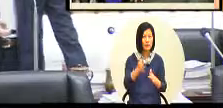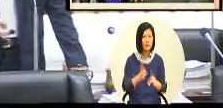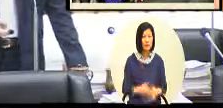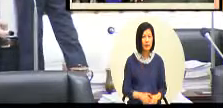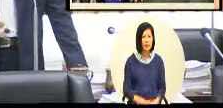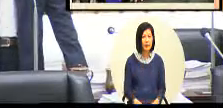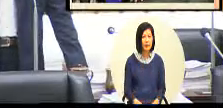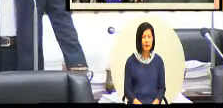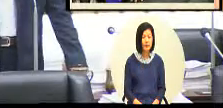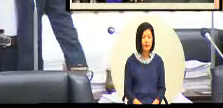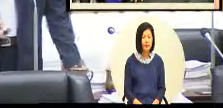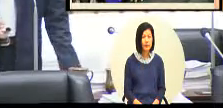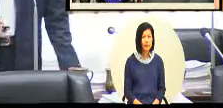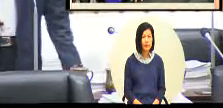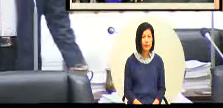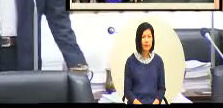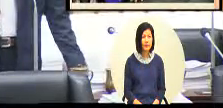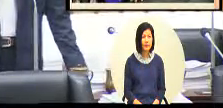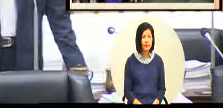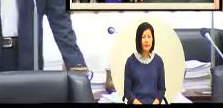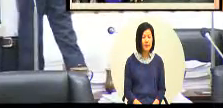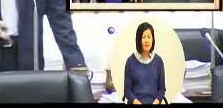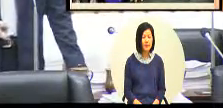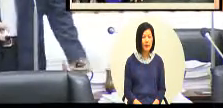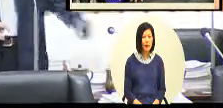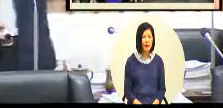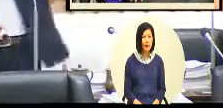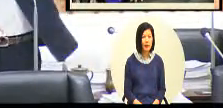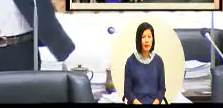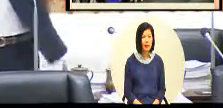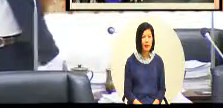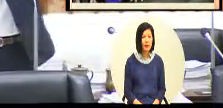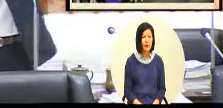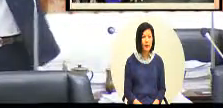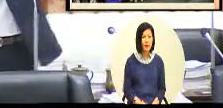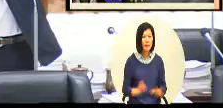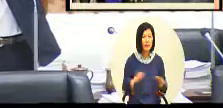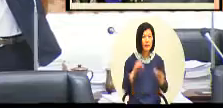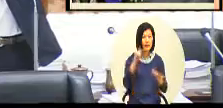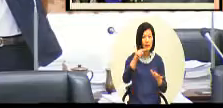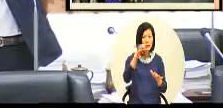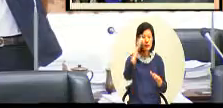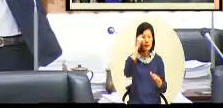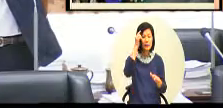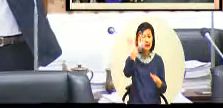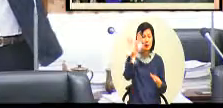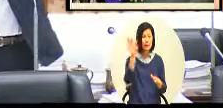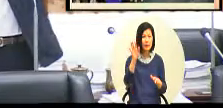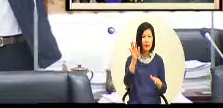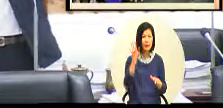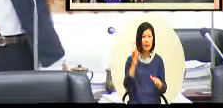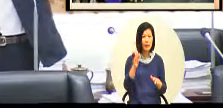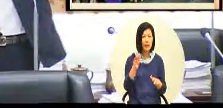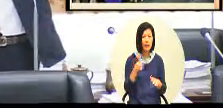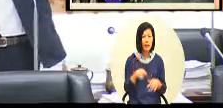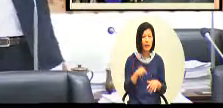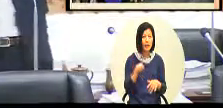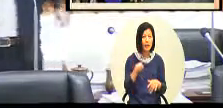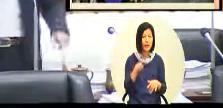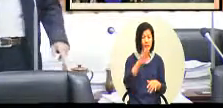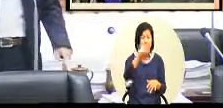副市长，这个你曾经，你就是在这一天看到没有？我们现在以住代户啊，这一